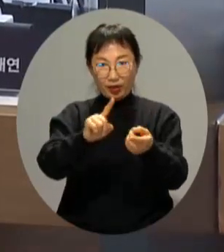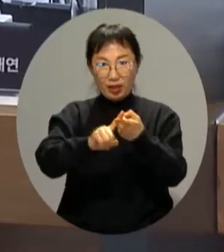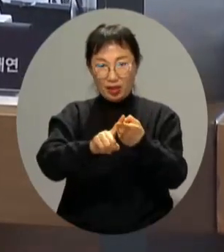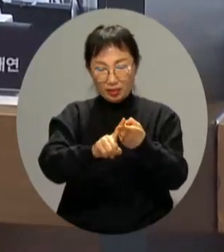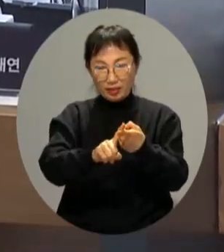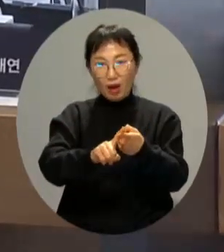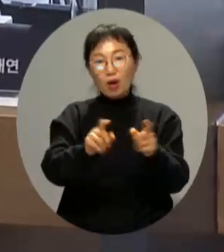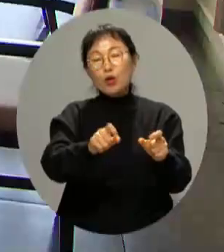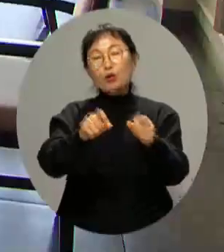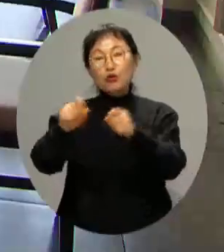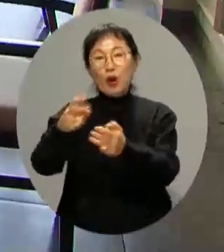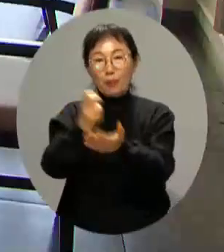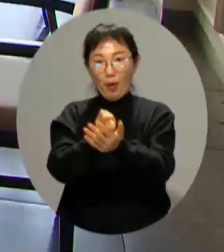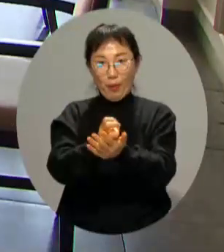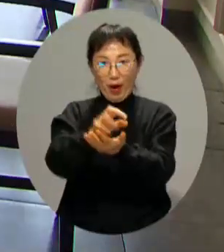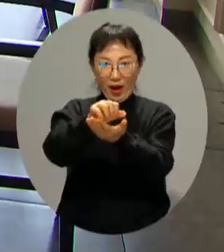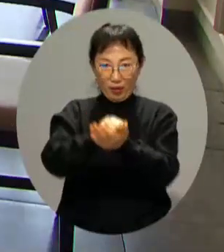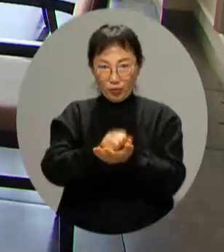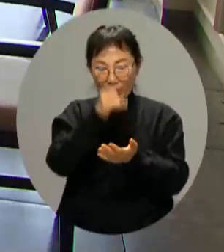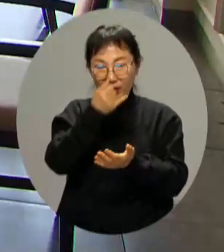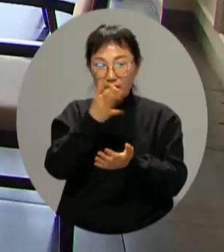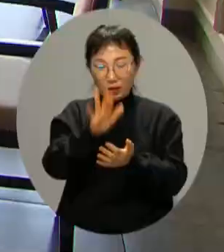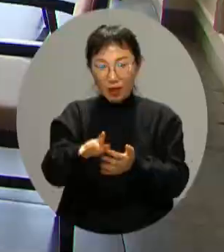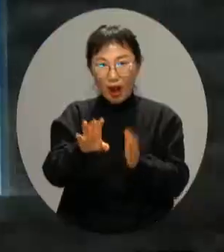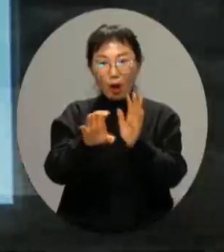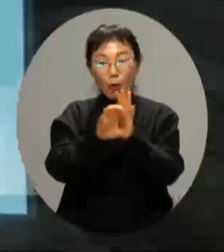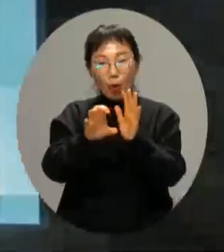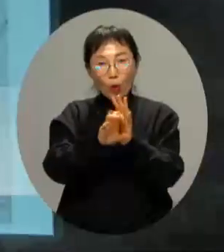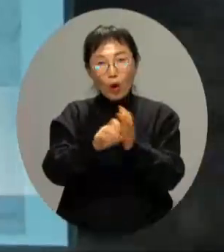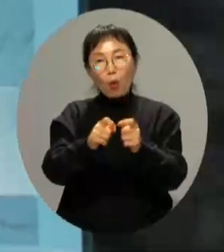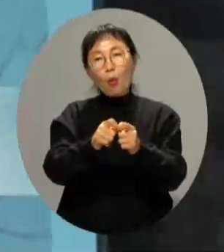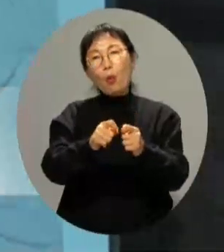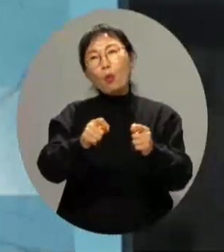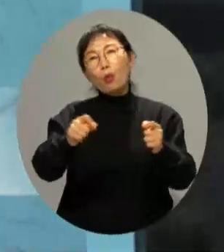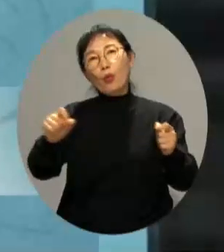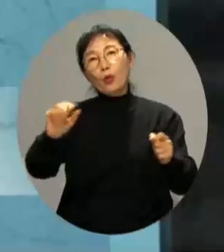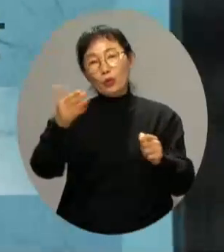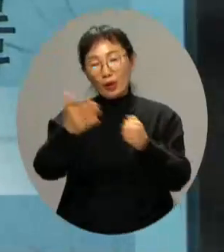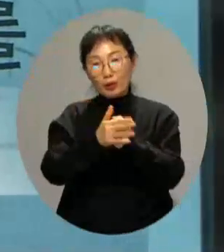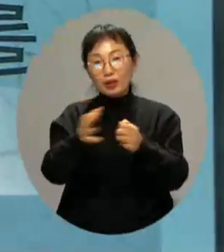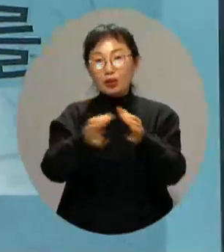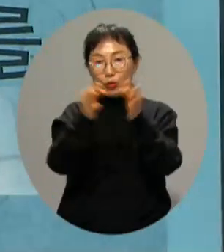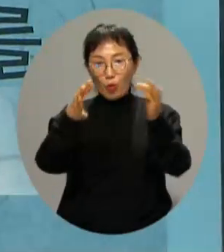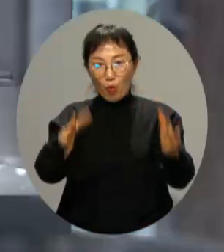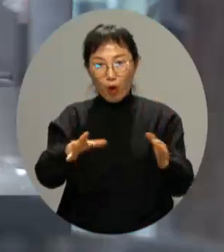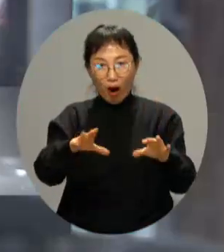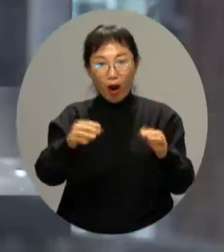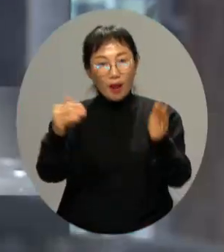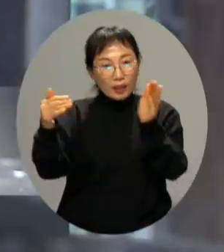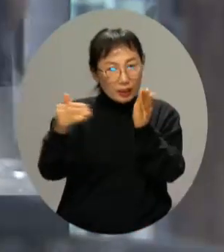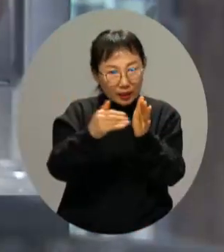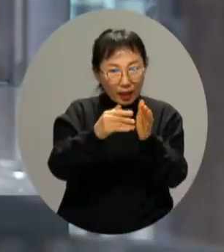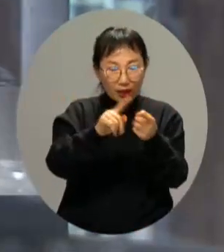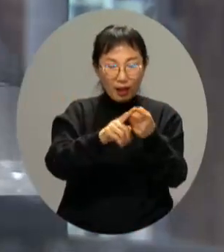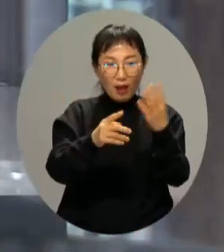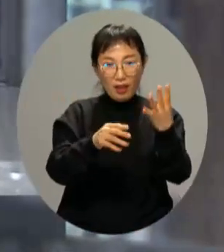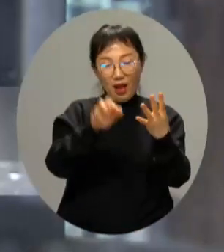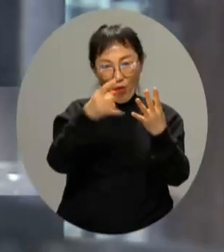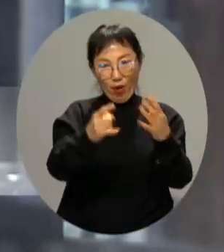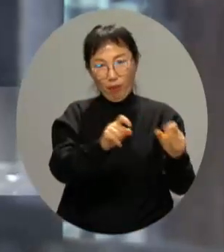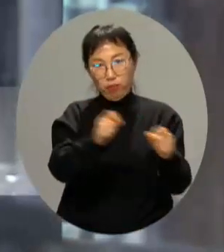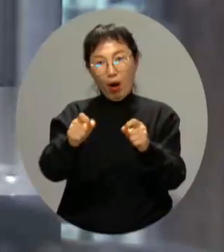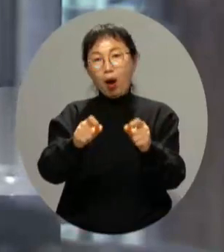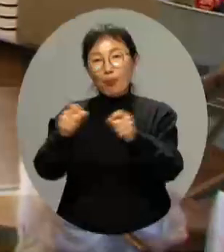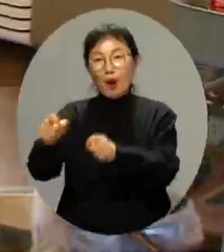상환 유예제도를 도입했습니다 코로나 팬데믹이 장기화되면서 그동안 종료 시기를 4차례 연장해 왔지만